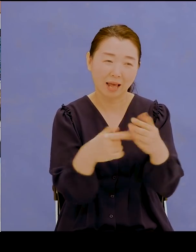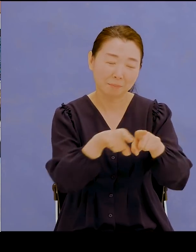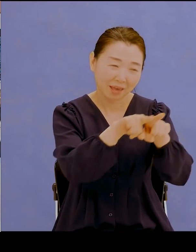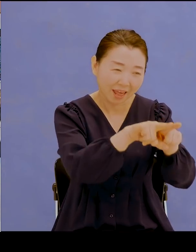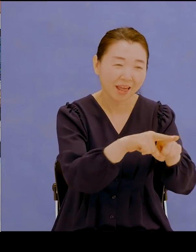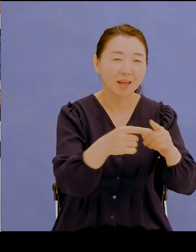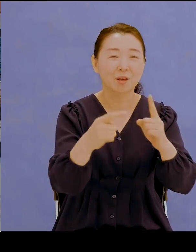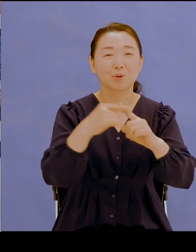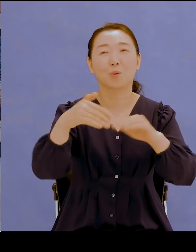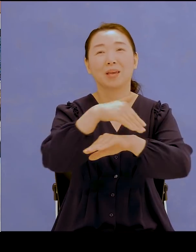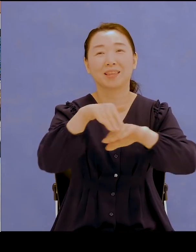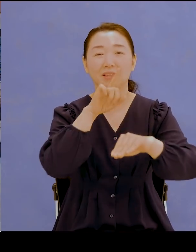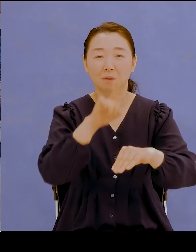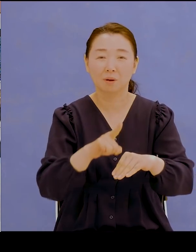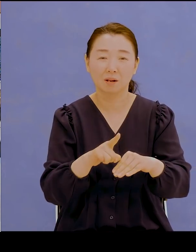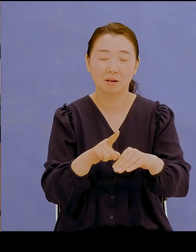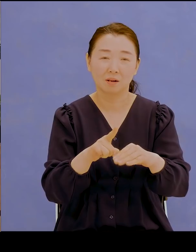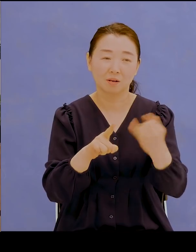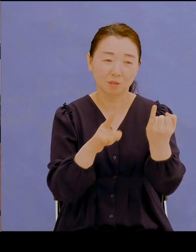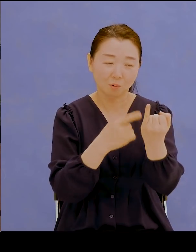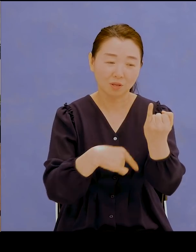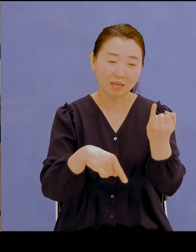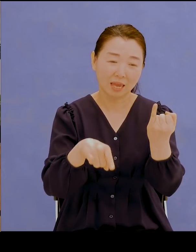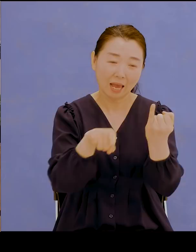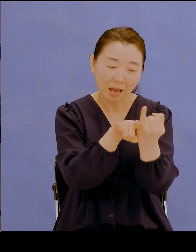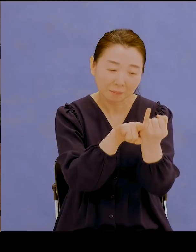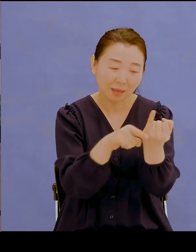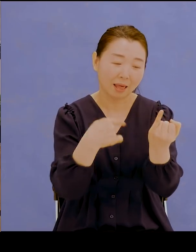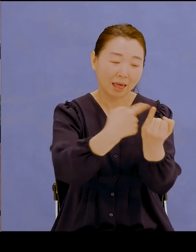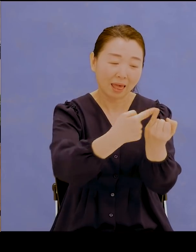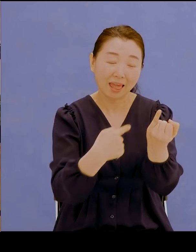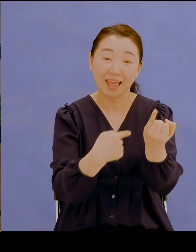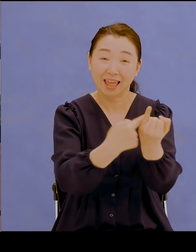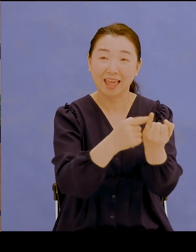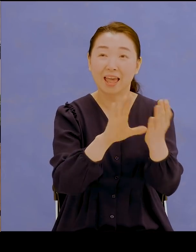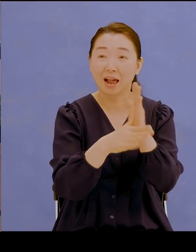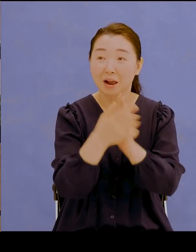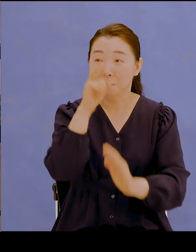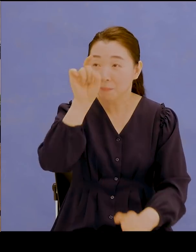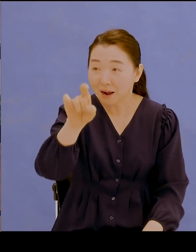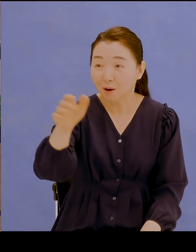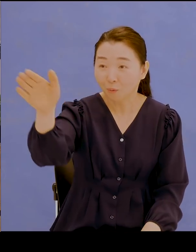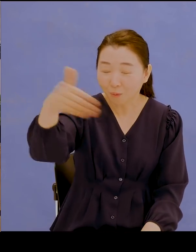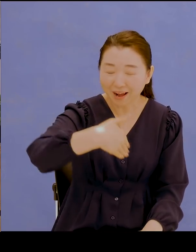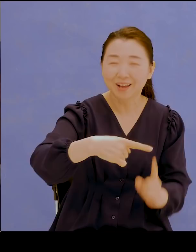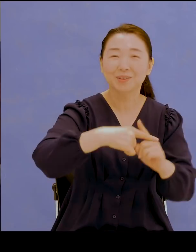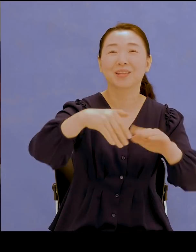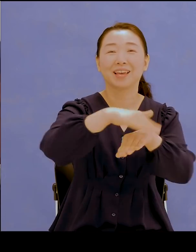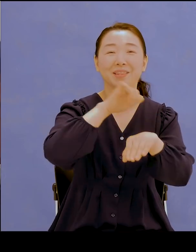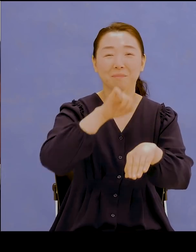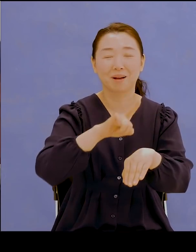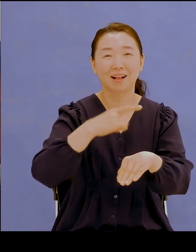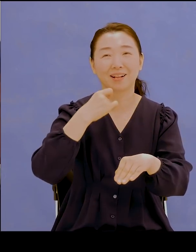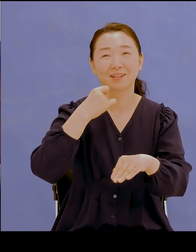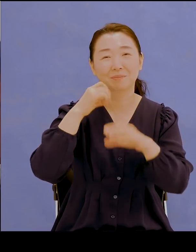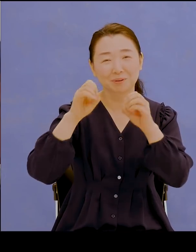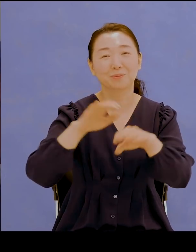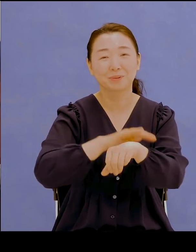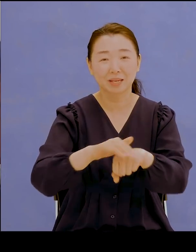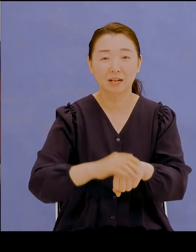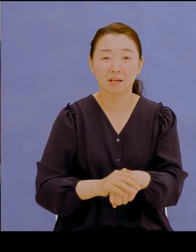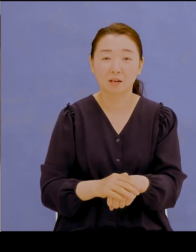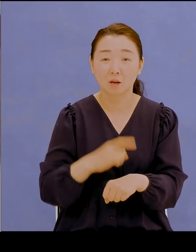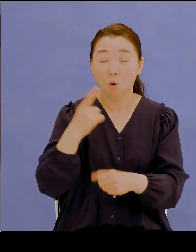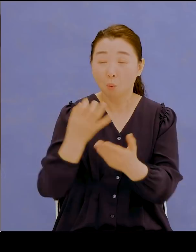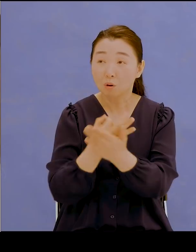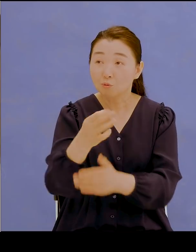정설이 있어요. 김원희 씨 주변에만 가면 김원희 씨에게 찍히면 다 교회로 향한다. 그거 얼마나 전도를 잘한다는 얘기예요. 월급 같은 거 안 주나요? 교회